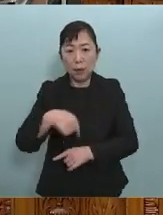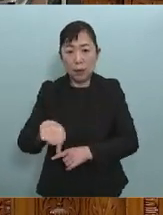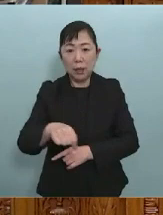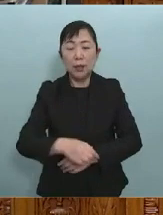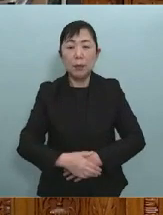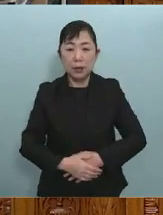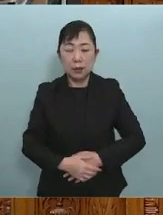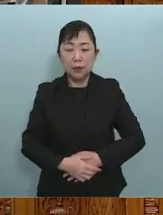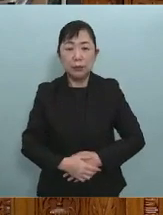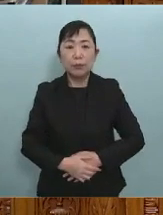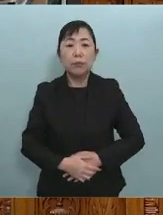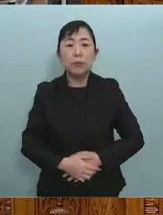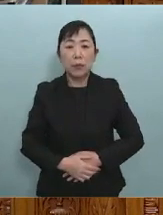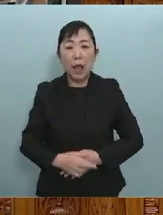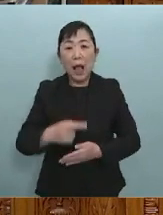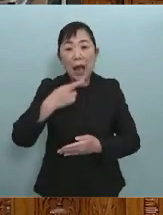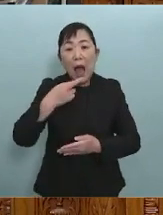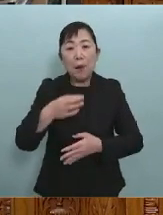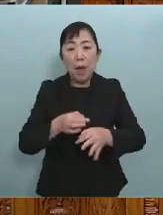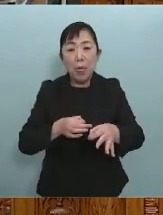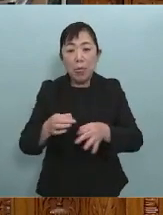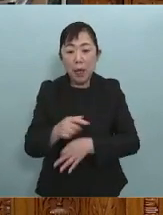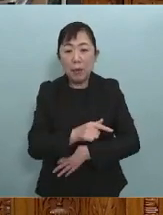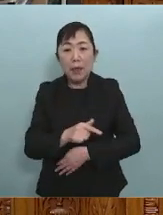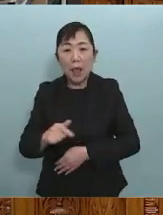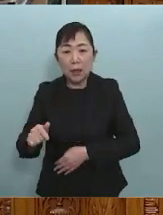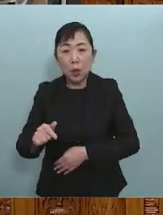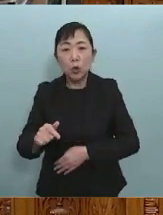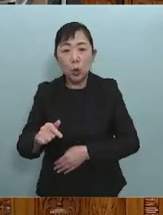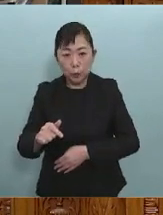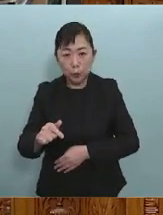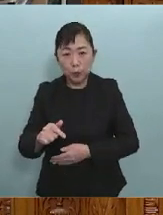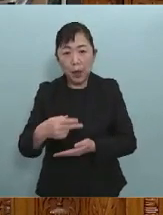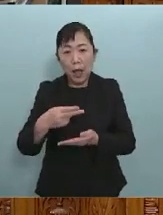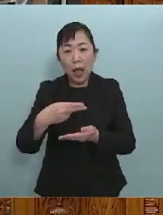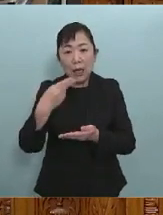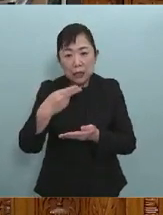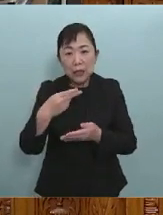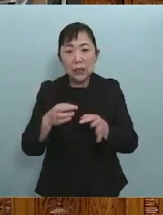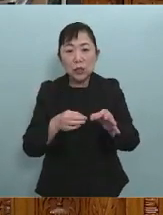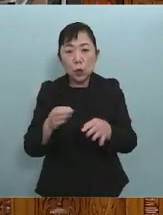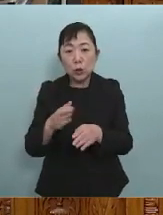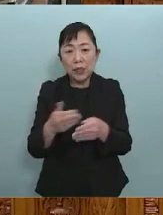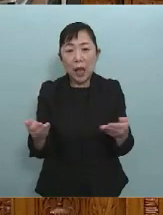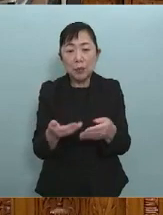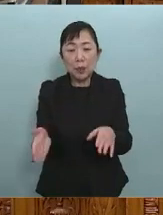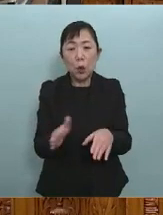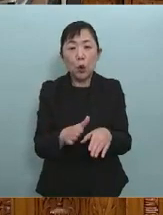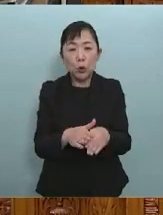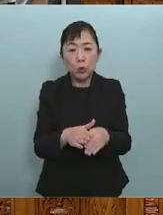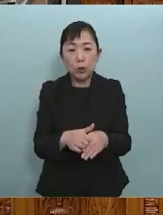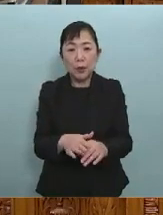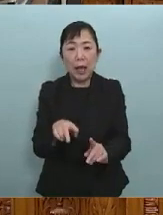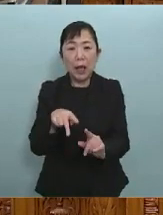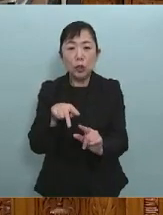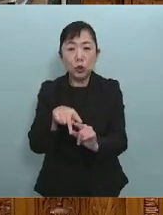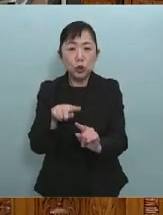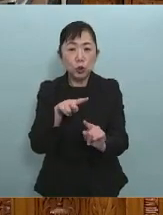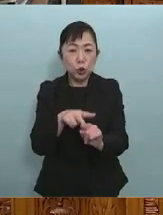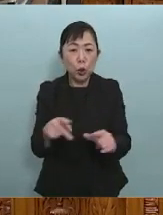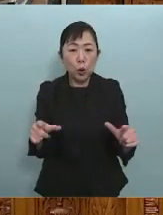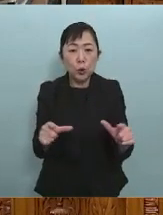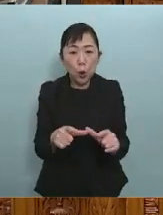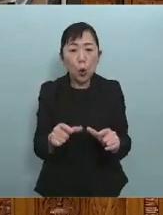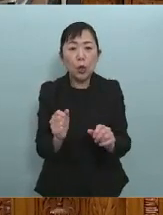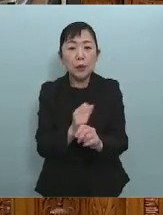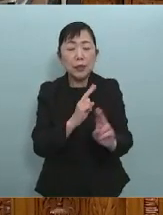えまたラーメン店などの飲食サービス業を含めたえ中小小規模事業者がこうした